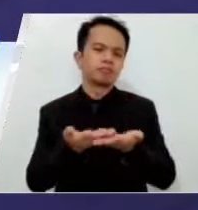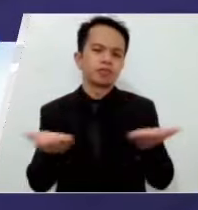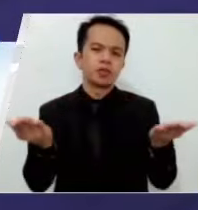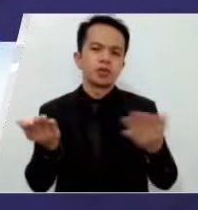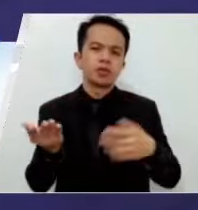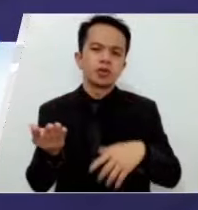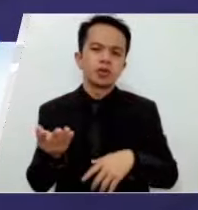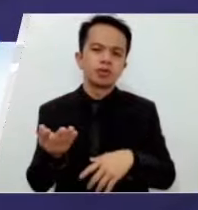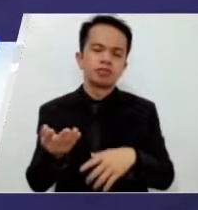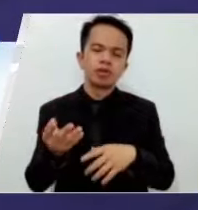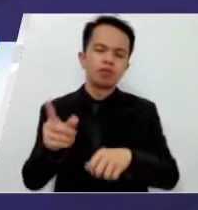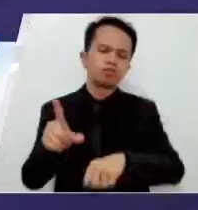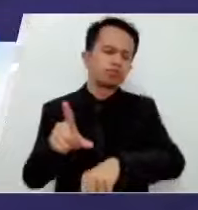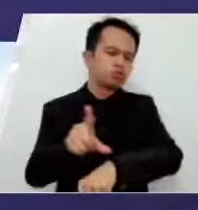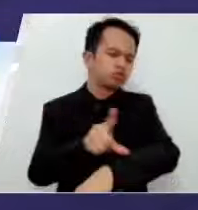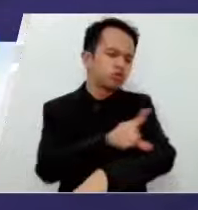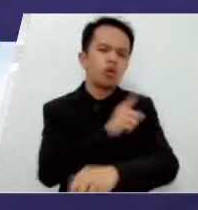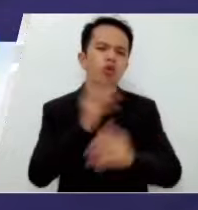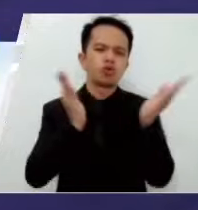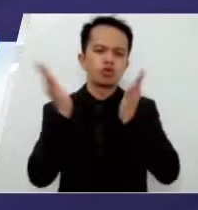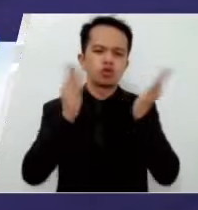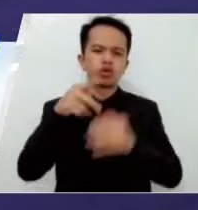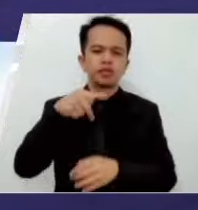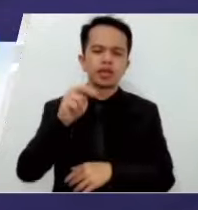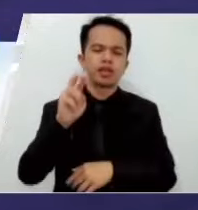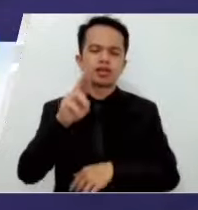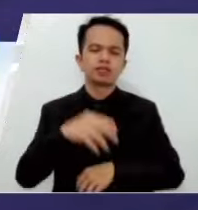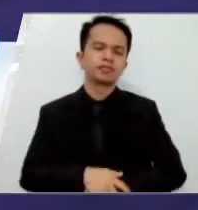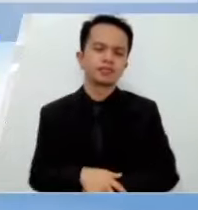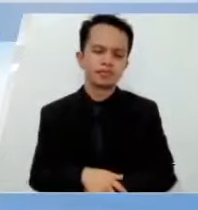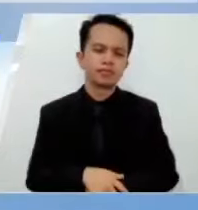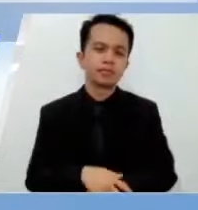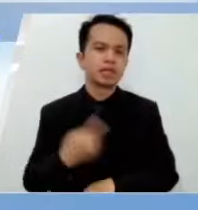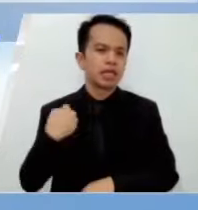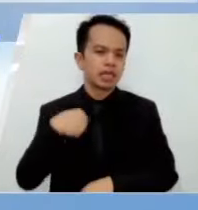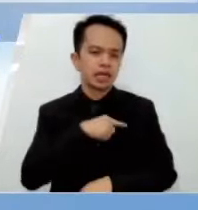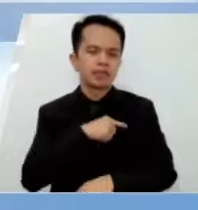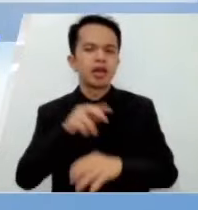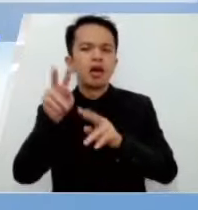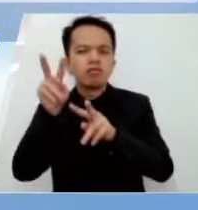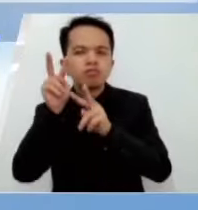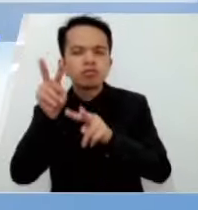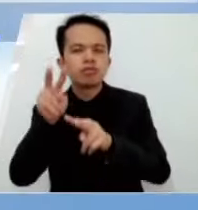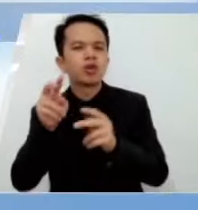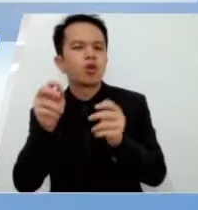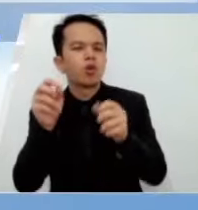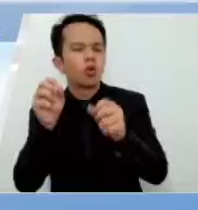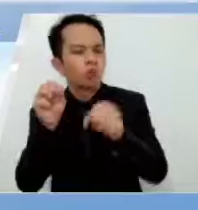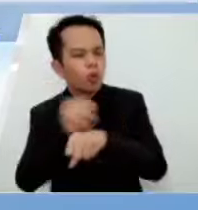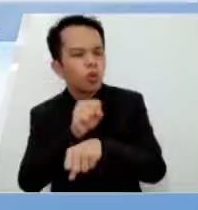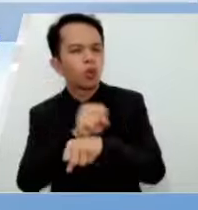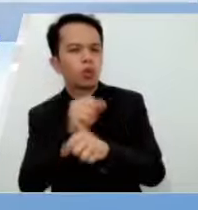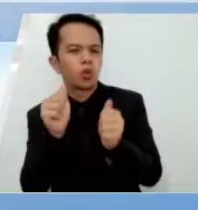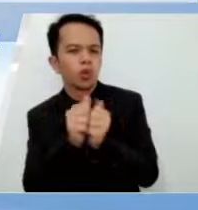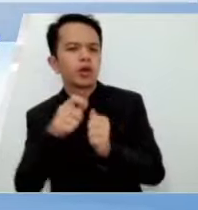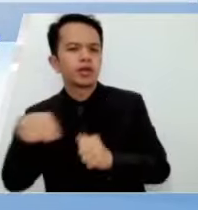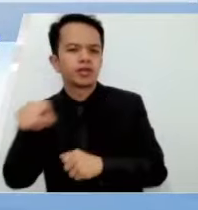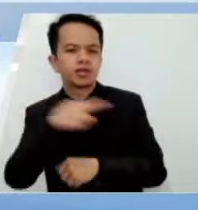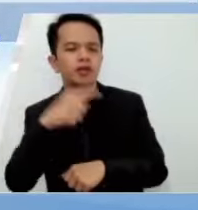matagal na paglilingkod sa PNR. No? And we look forward to be working with you in the other rail